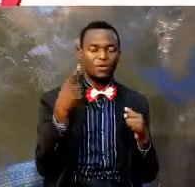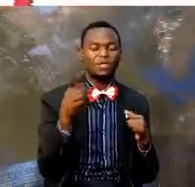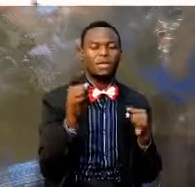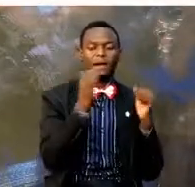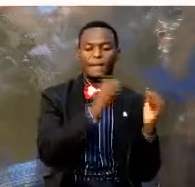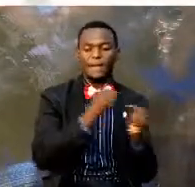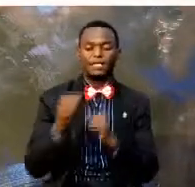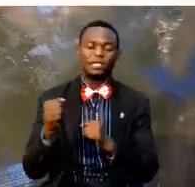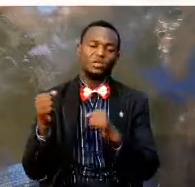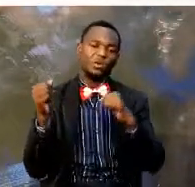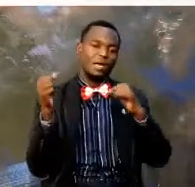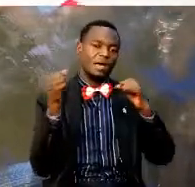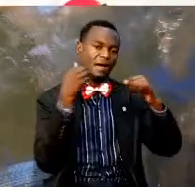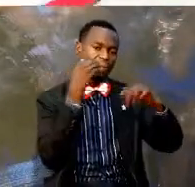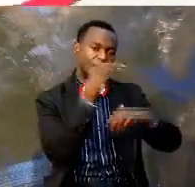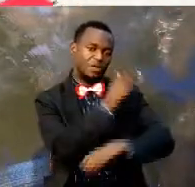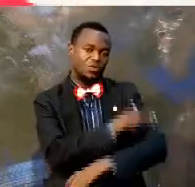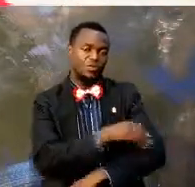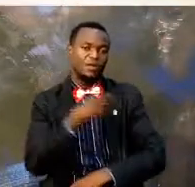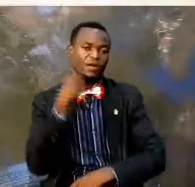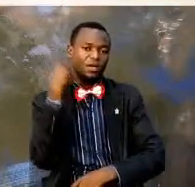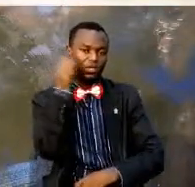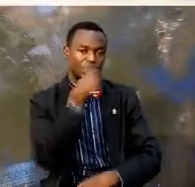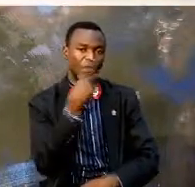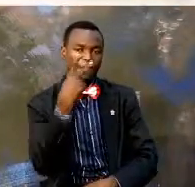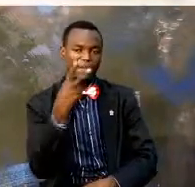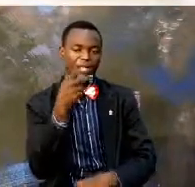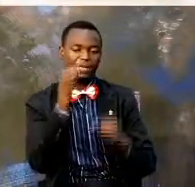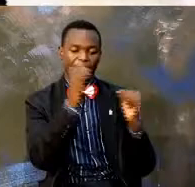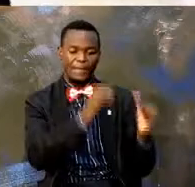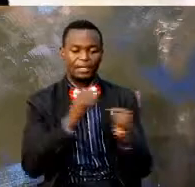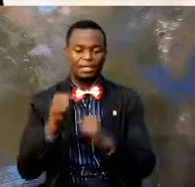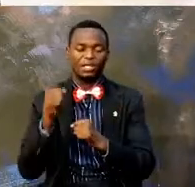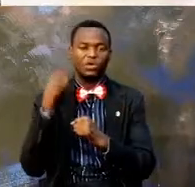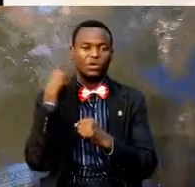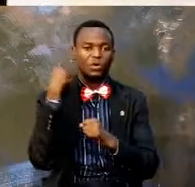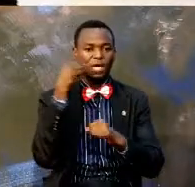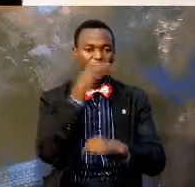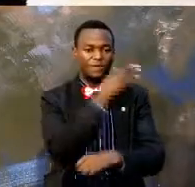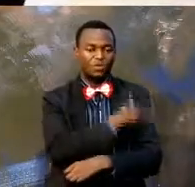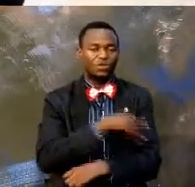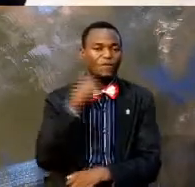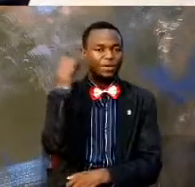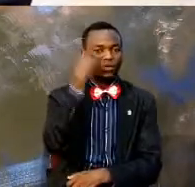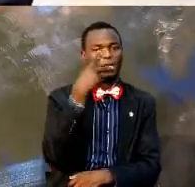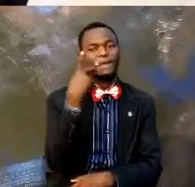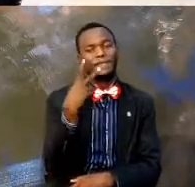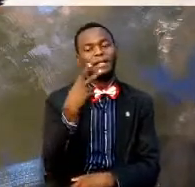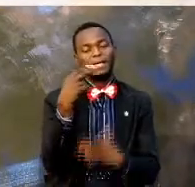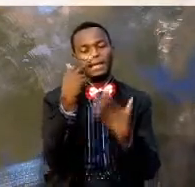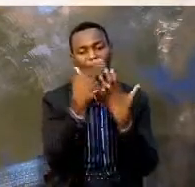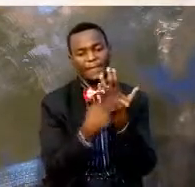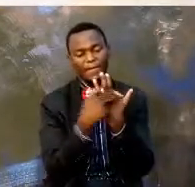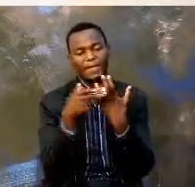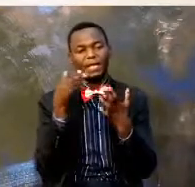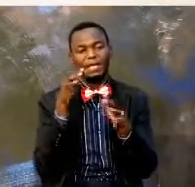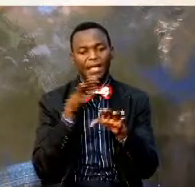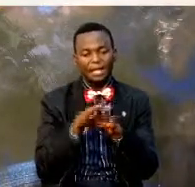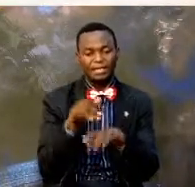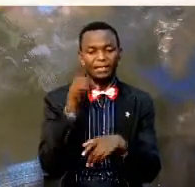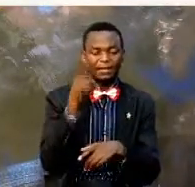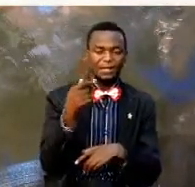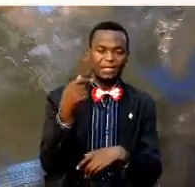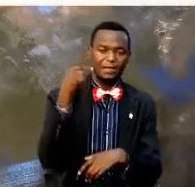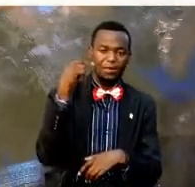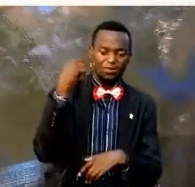Mitume sura ya pili. Biblia inaeleza vizuri. Matendo ya Mitume sura ya pili. Biblia inaeleza kila ambacho wewe na